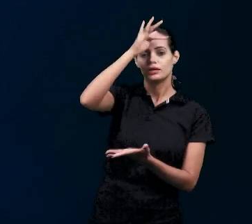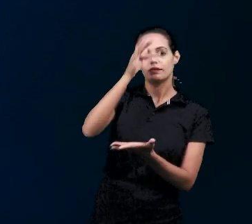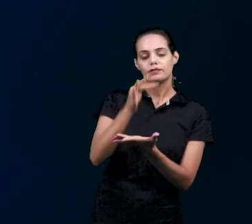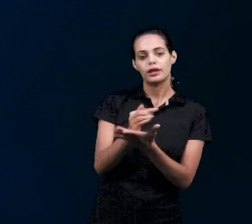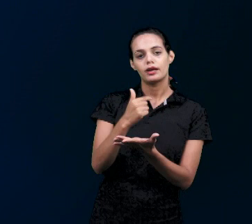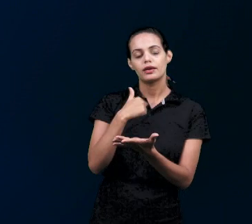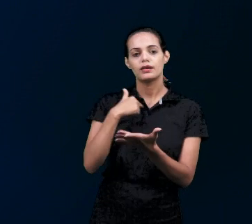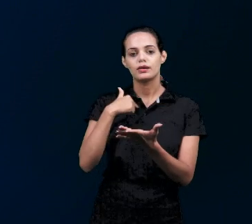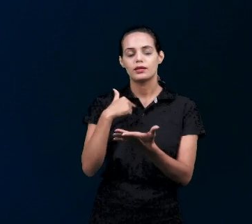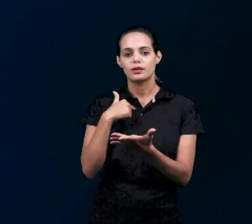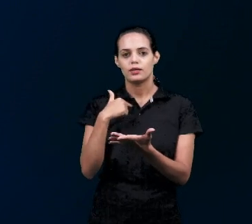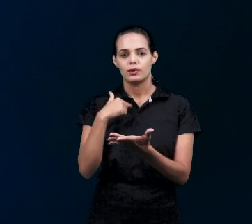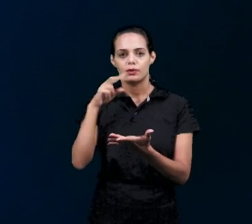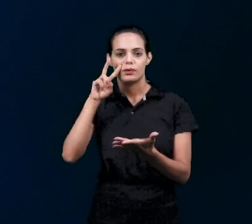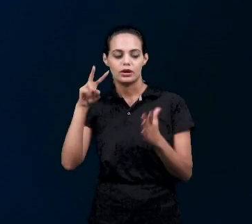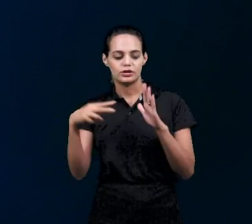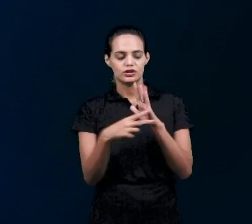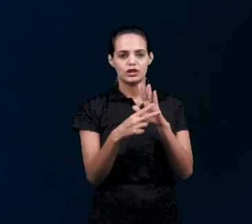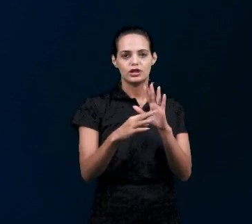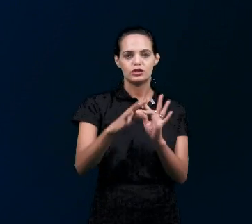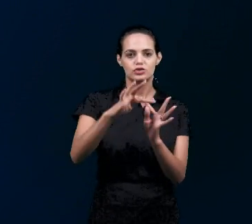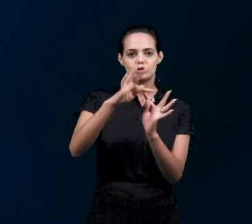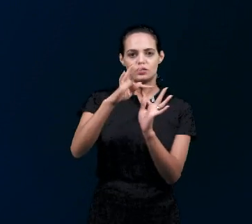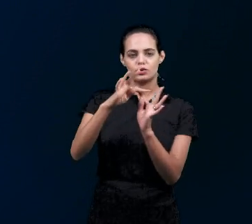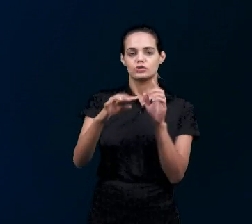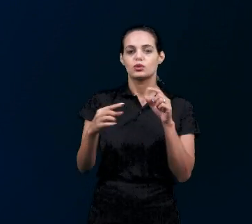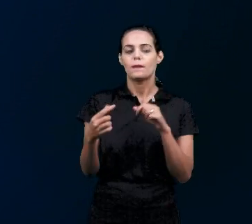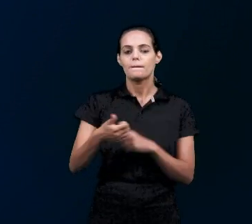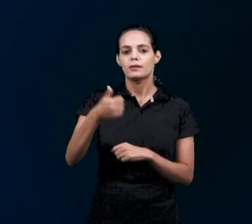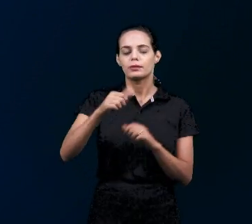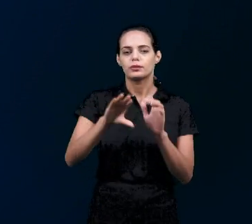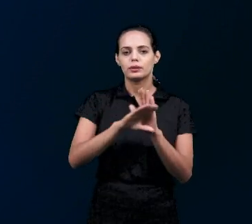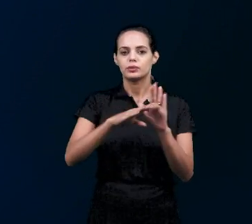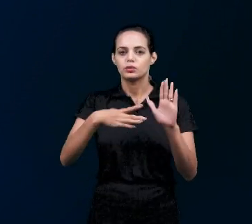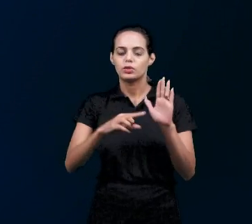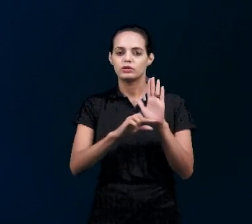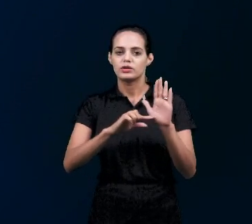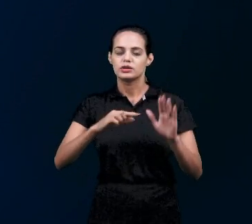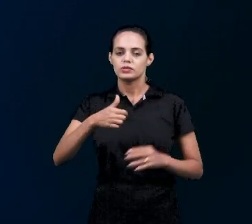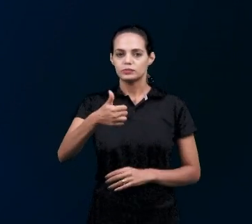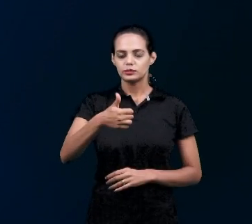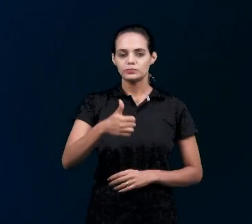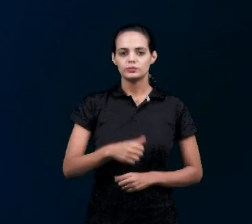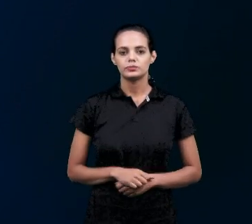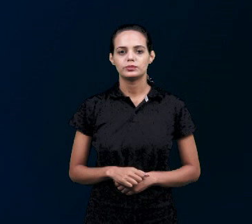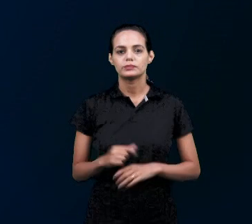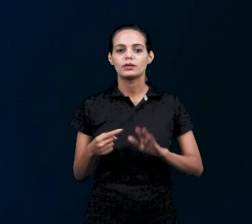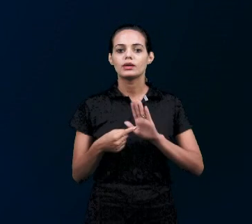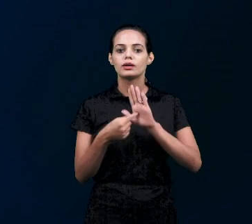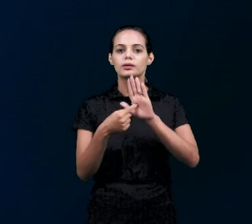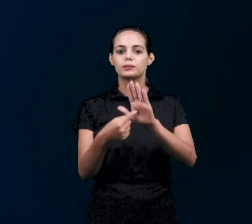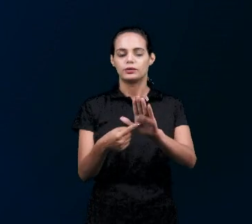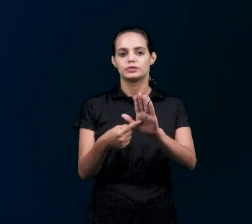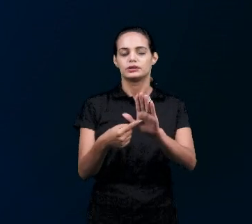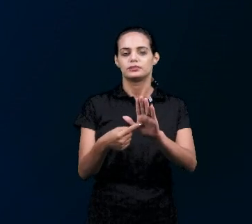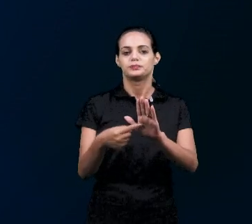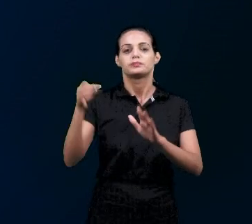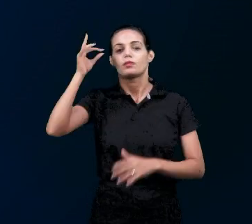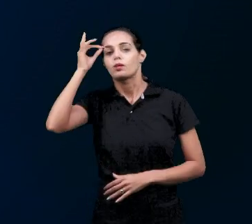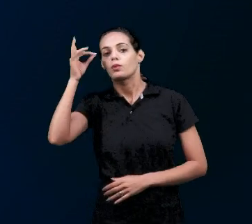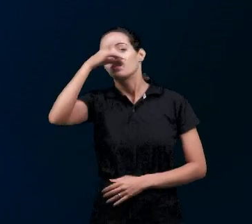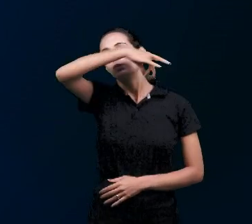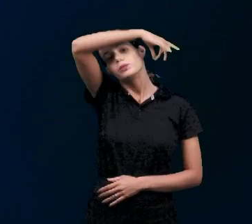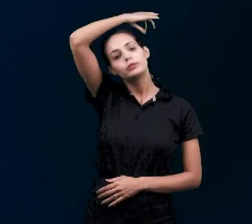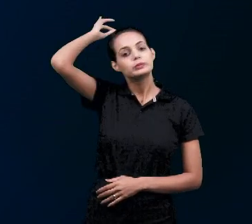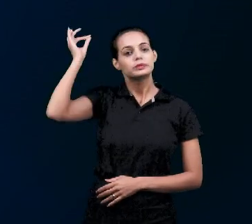1 Timothée, chapitre 4, verset 1er, qui dit: mais l'Esprit expressement dit que